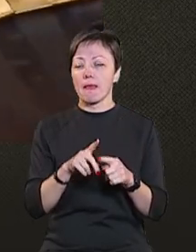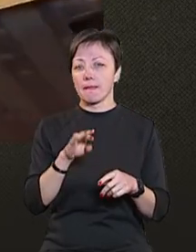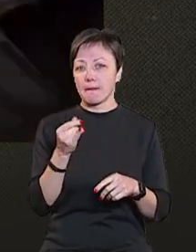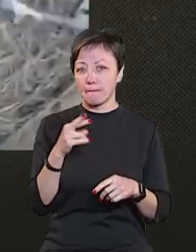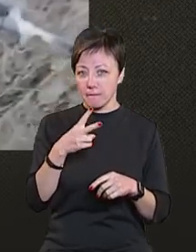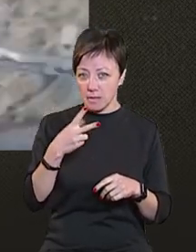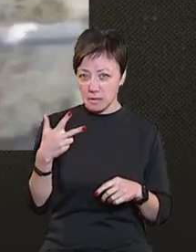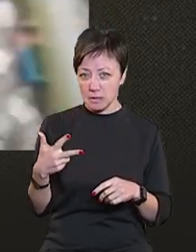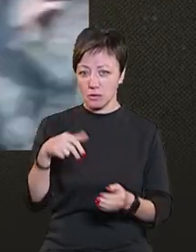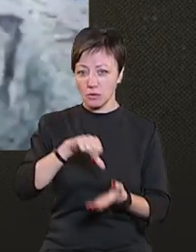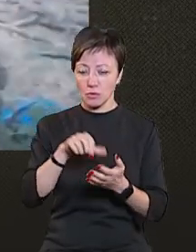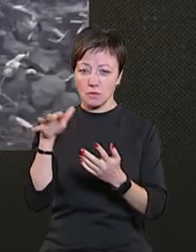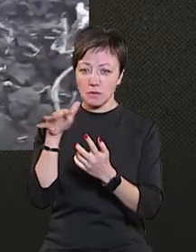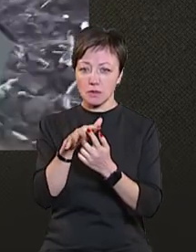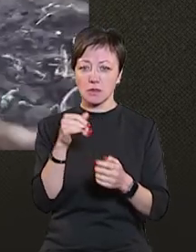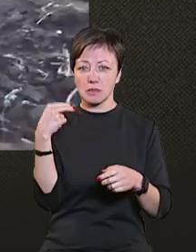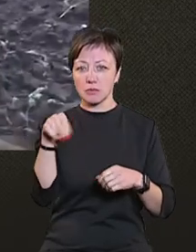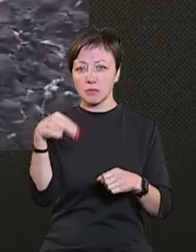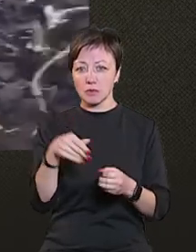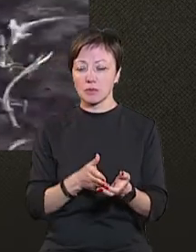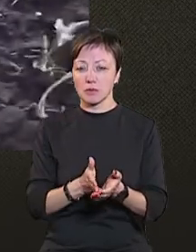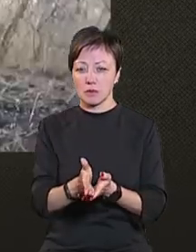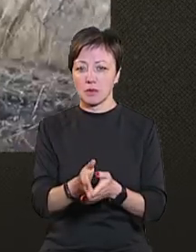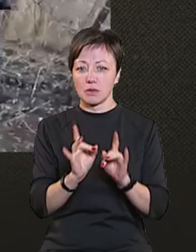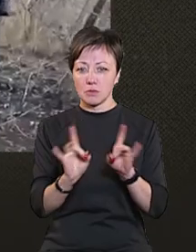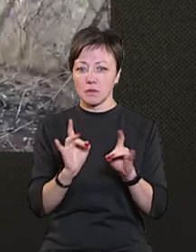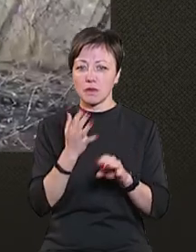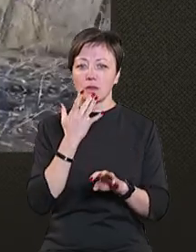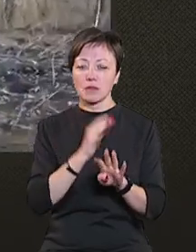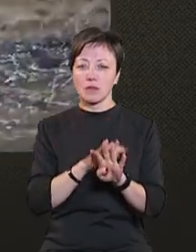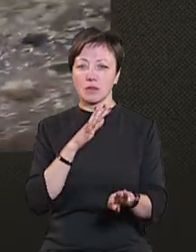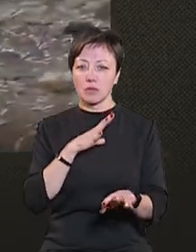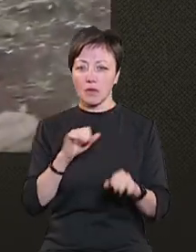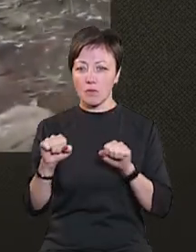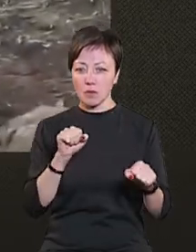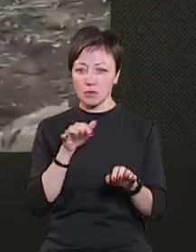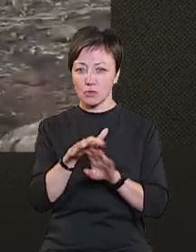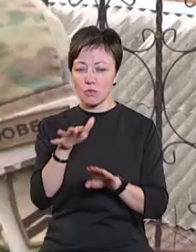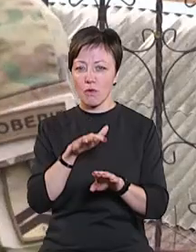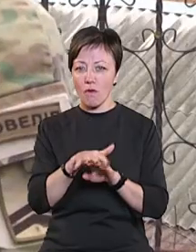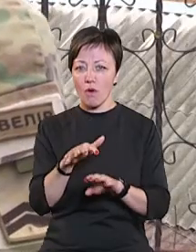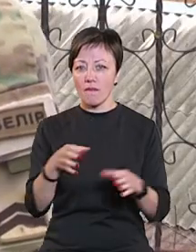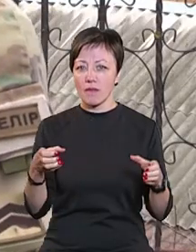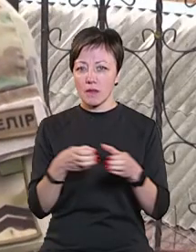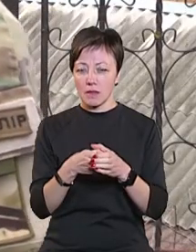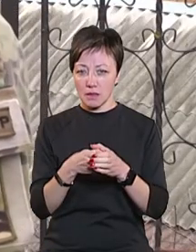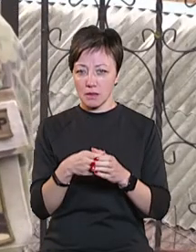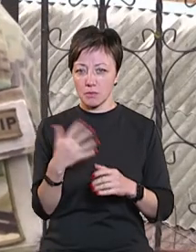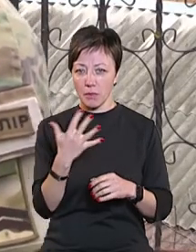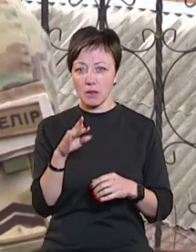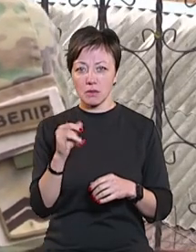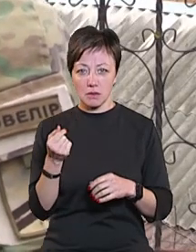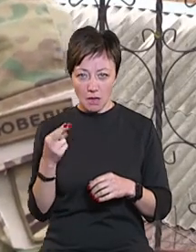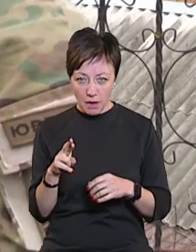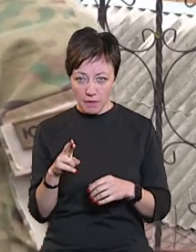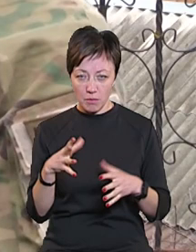2023-го брав участь у контрнаступі на Запорізькому напрямку, розповідає нацгвардієць. Був командиром штурмового відділення. 5 травня, якраз